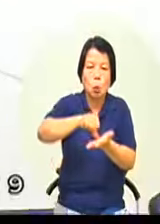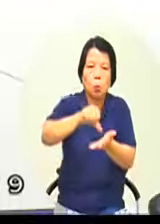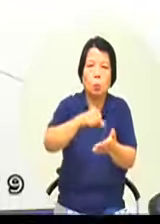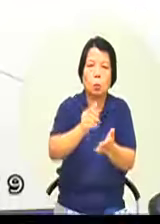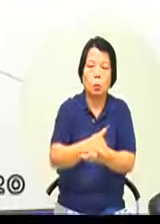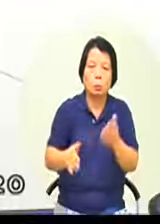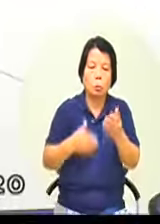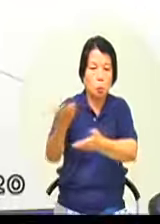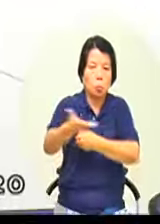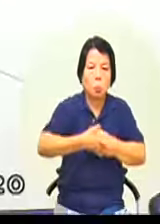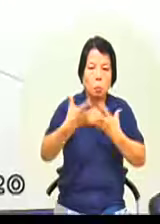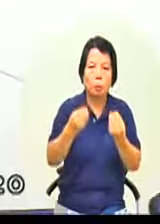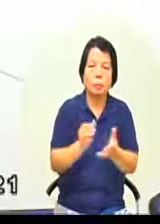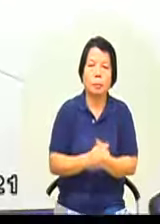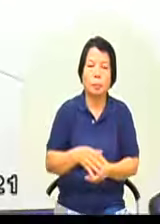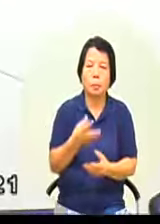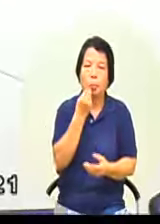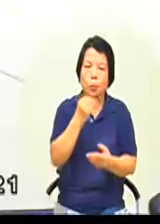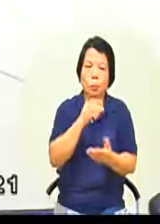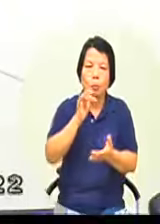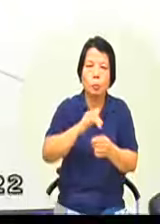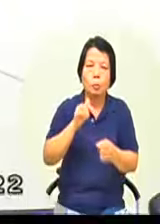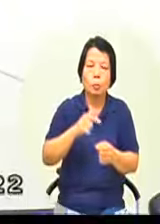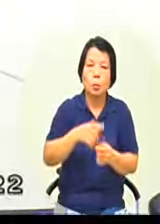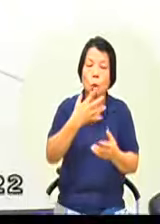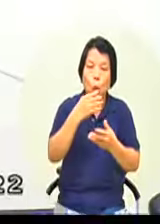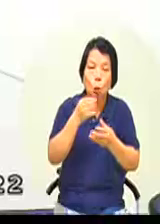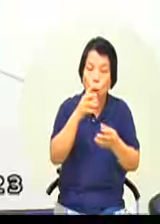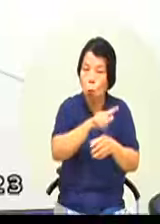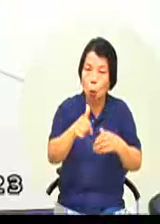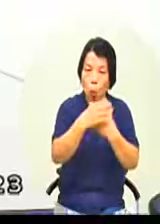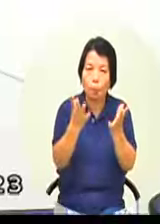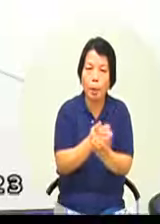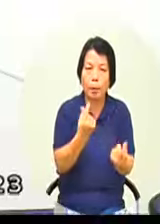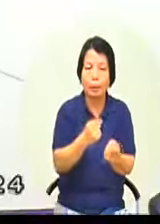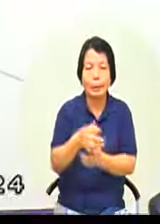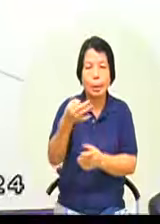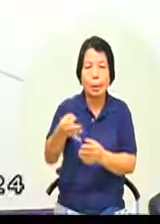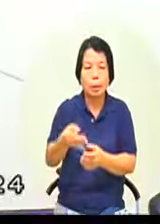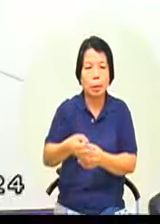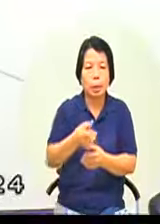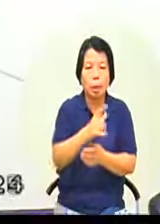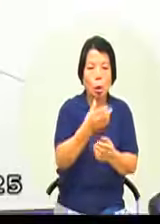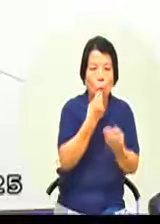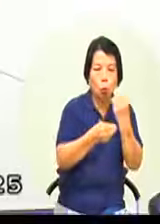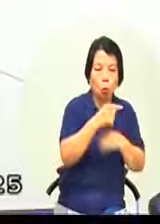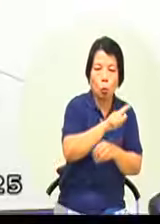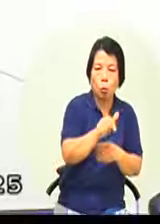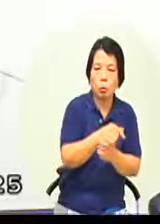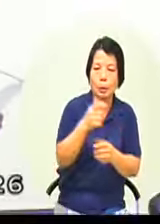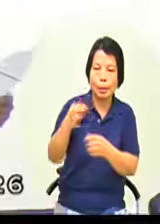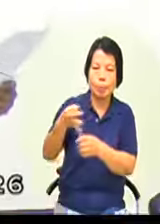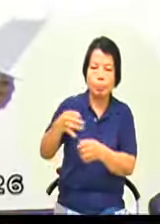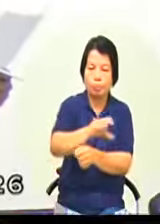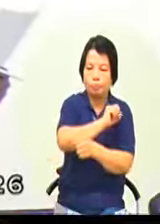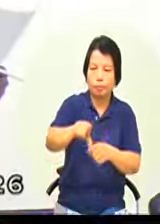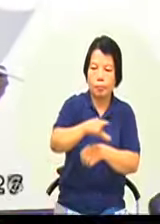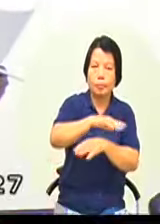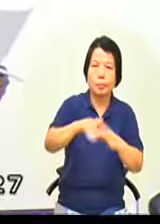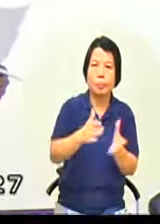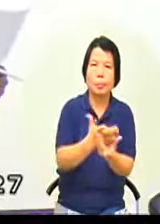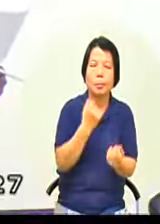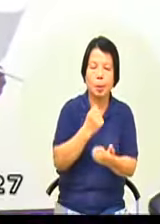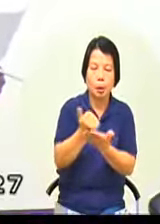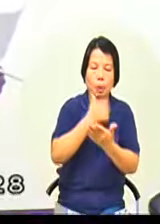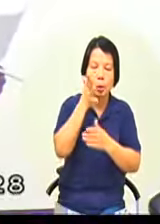时候，迄时阵是粮食是比钱较重要，钱都无重要，大家就抢粮食啊。就像这一次，大家都吓到了。那所以我要